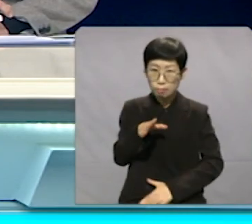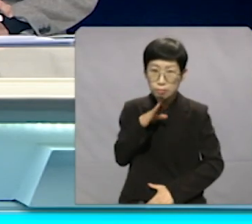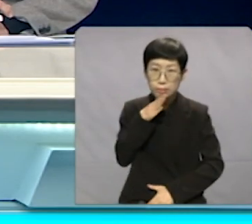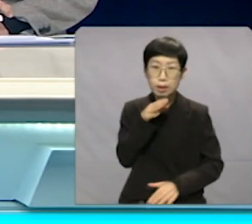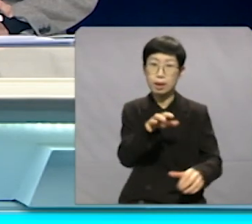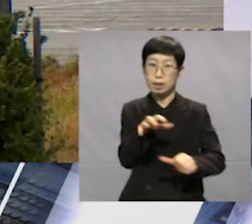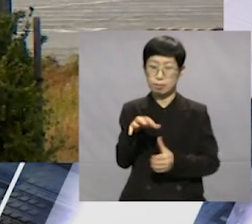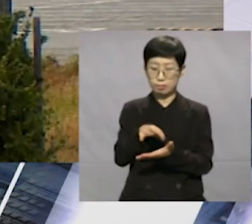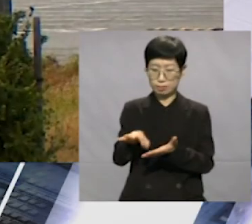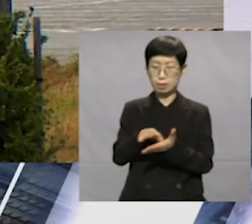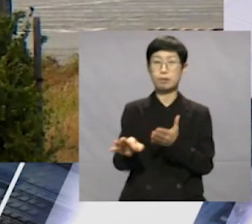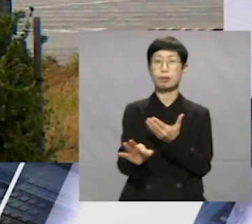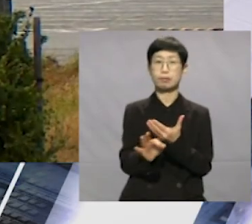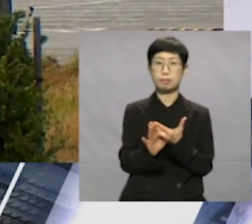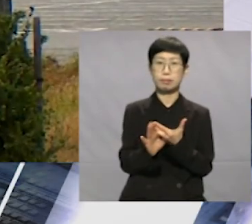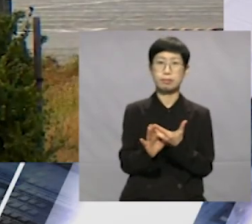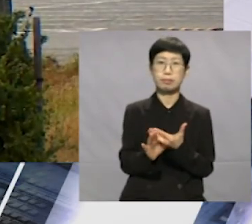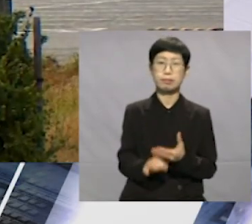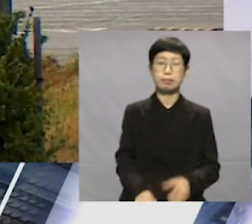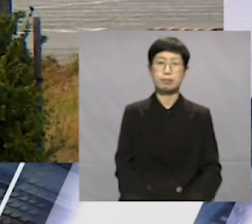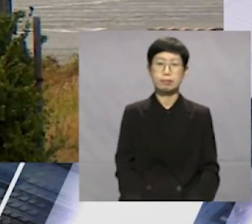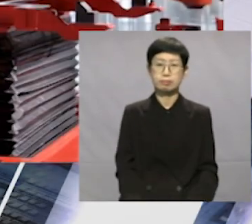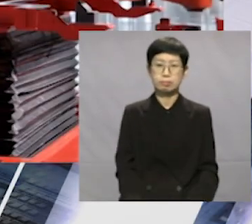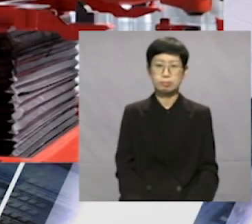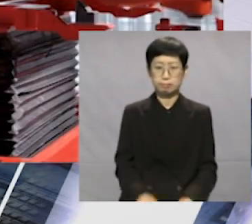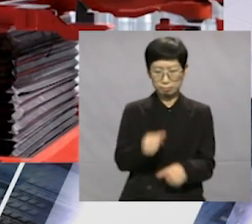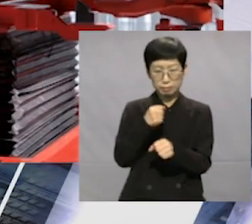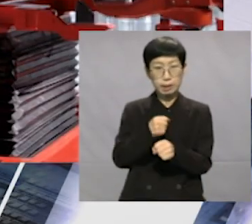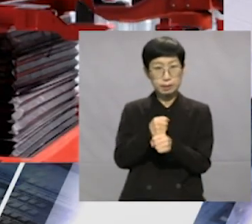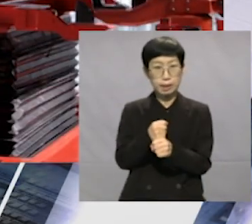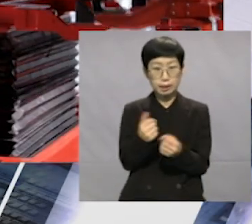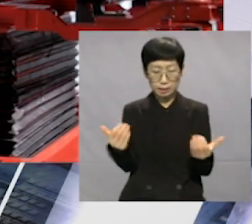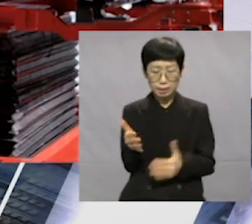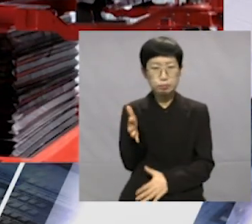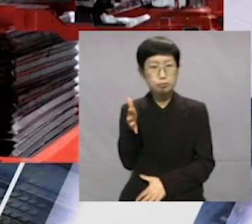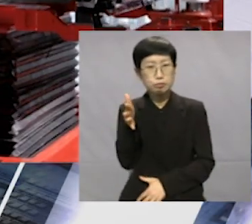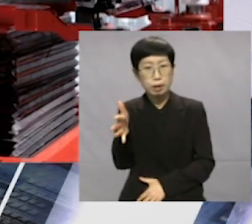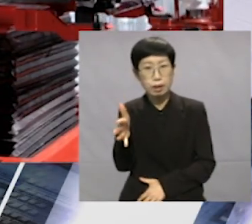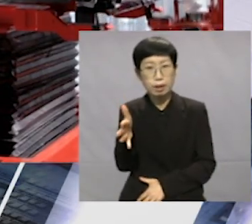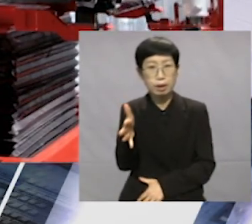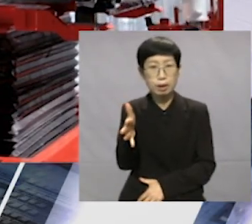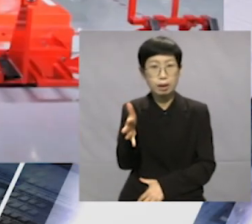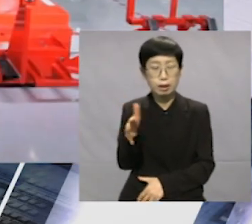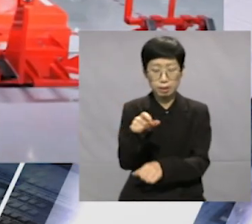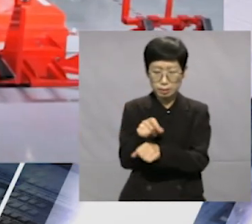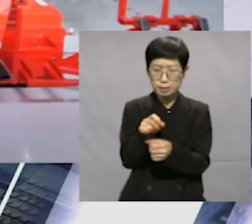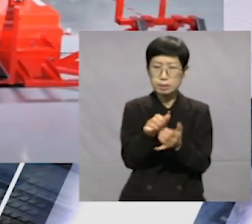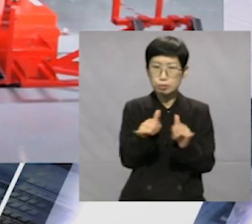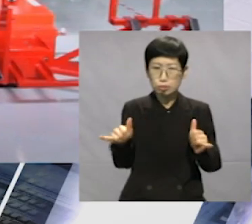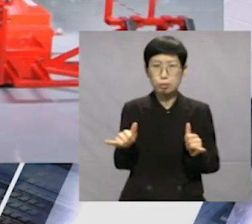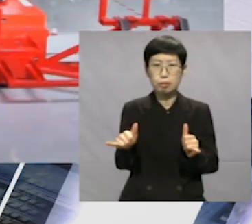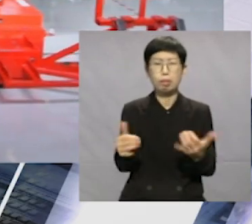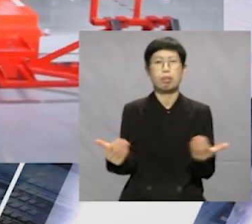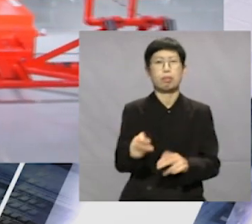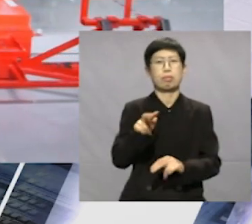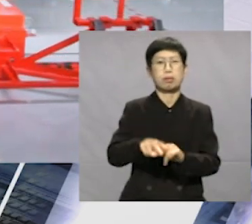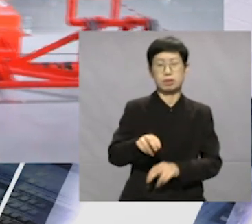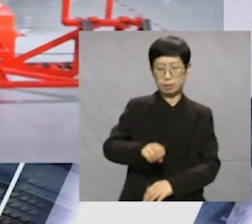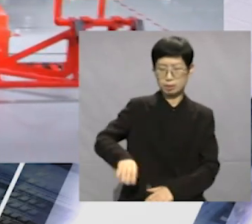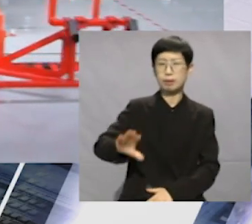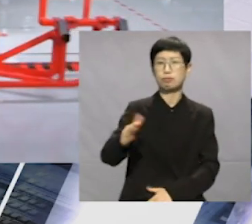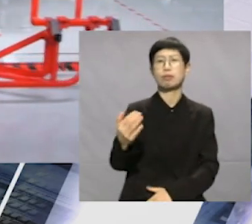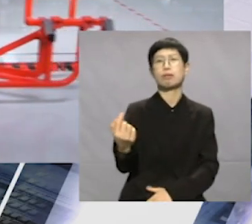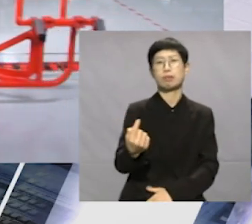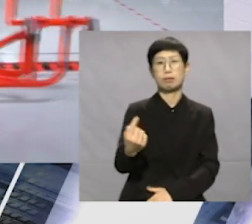진짜로 배치가 되기 시작한다 네. 그러면은 생산직에 적어도 근무하는 분들은 상당히 타격을 입을 거고 네. 실제로